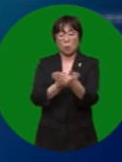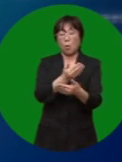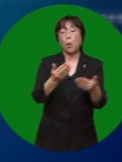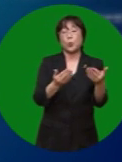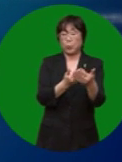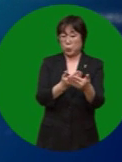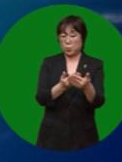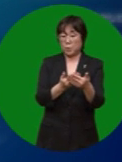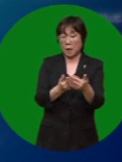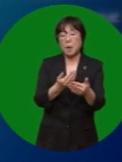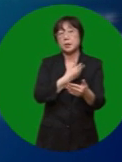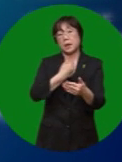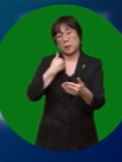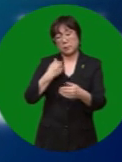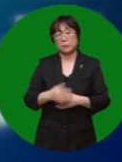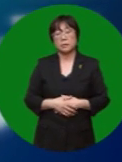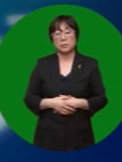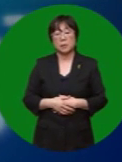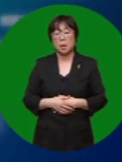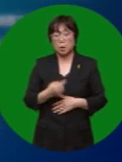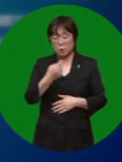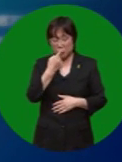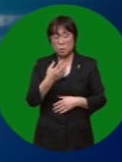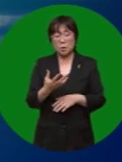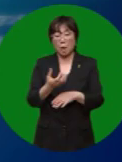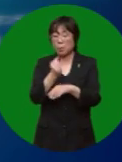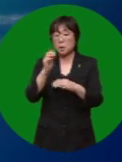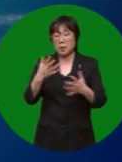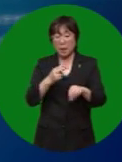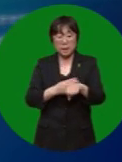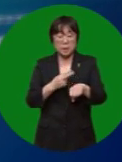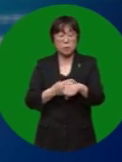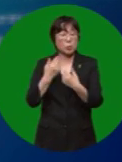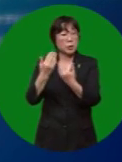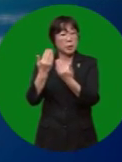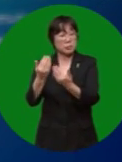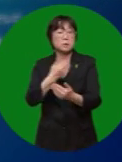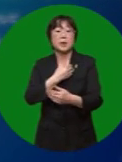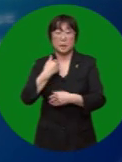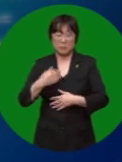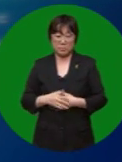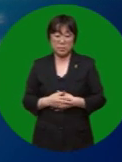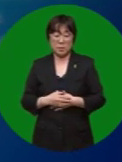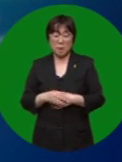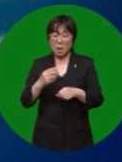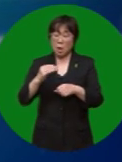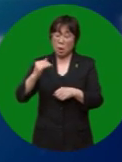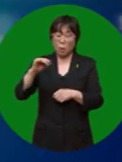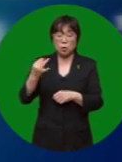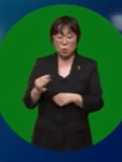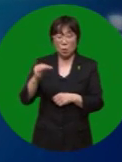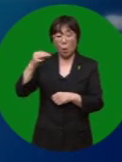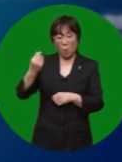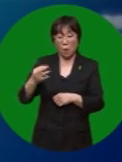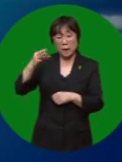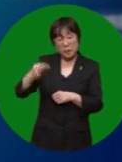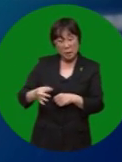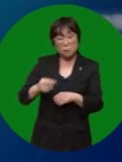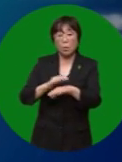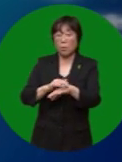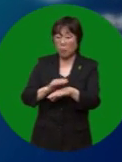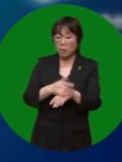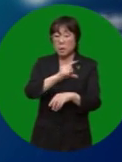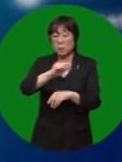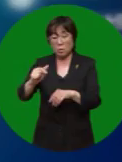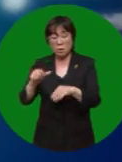が生まれてくると思うので、自分が持っていないノウハウを聞くことができたりだとか、コストダウンの方法であったり、さ